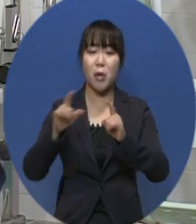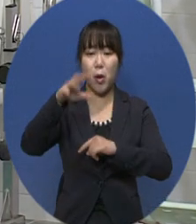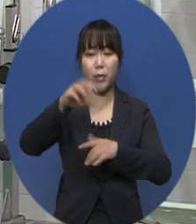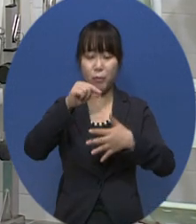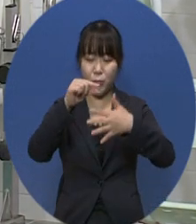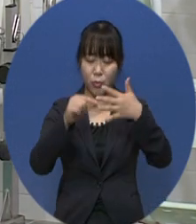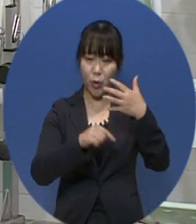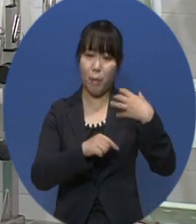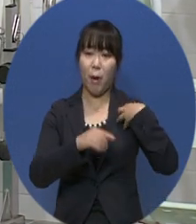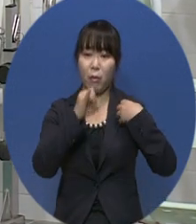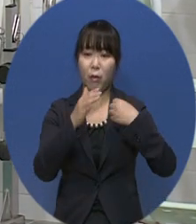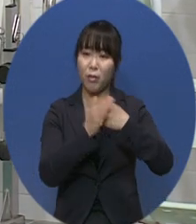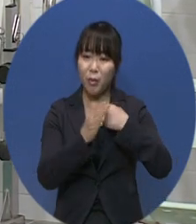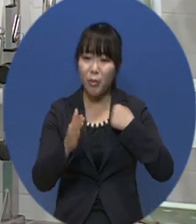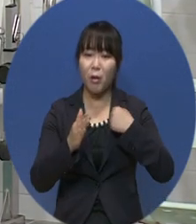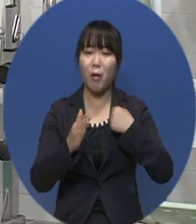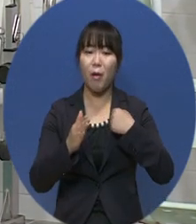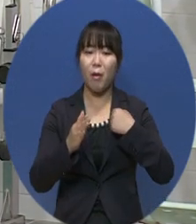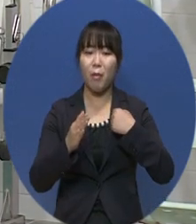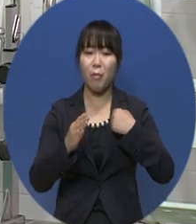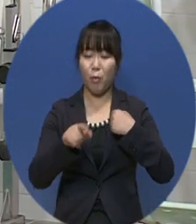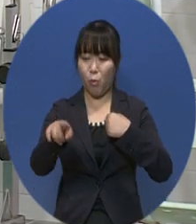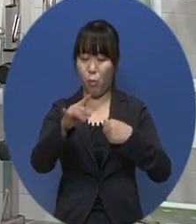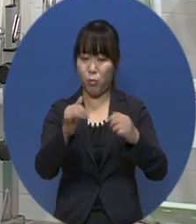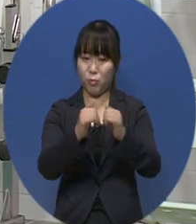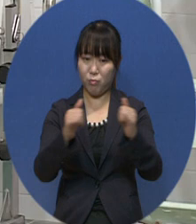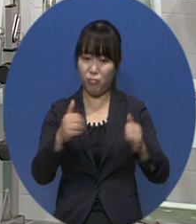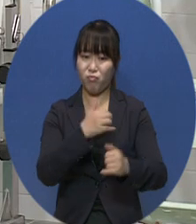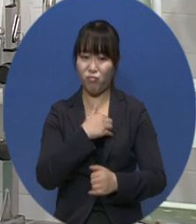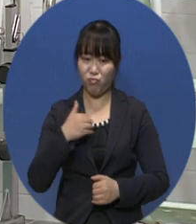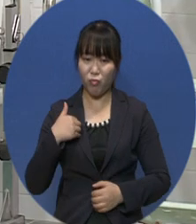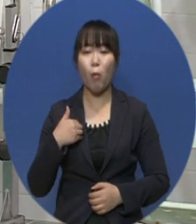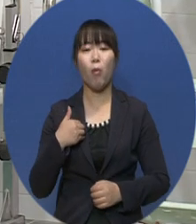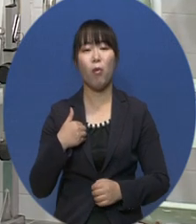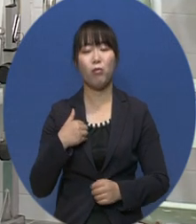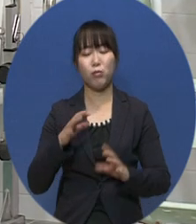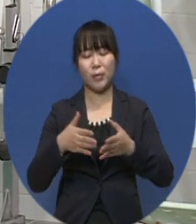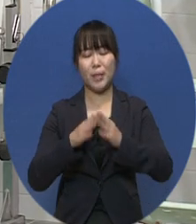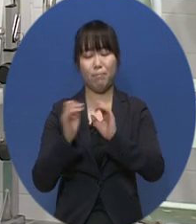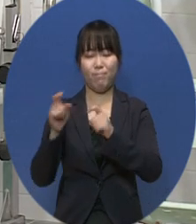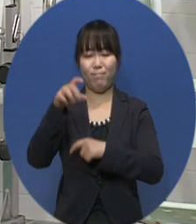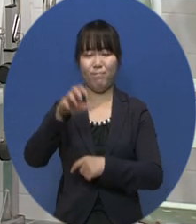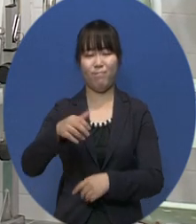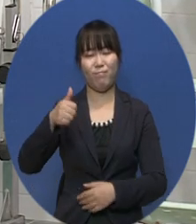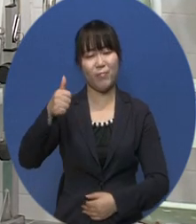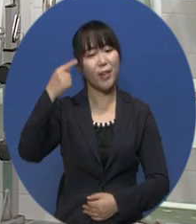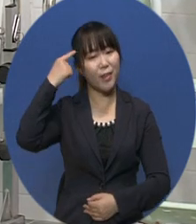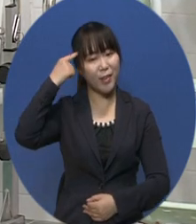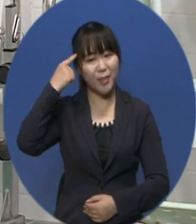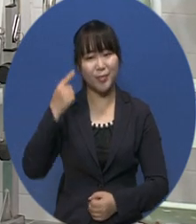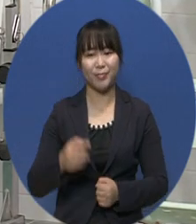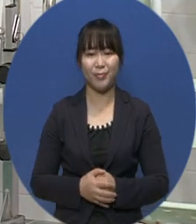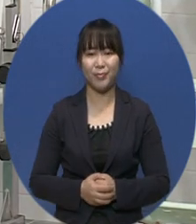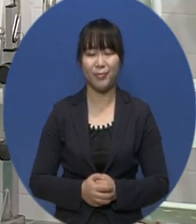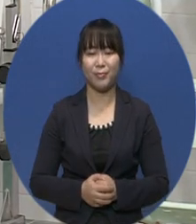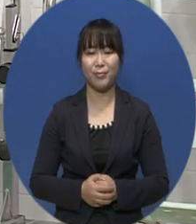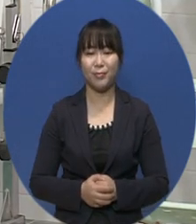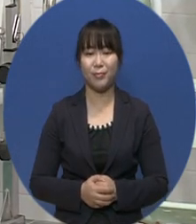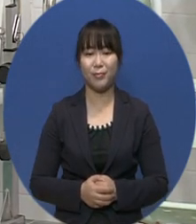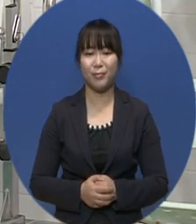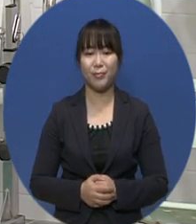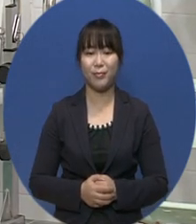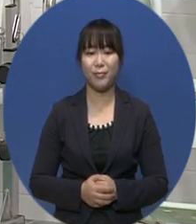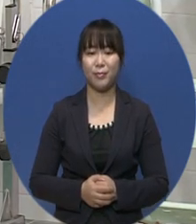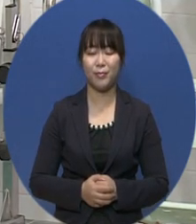프로그램을 진행하니까 만족도 부분에서도 국립재활병원이 최고다 이런 생각을 오늘 갖게 됐습니다. 네. 네. 자